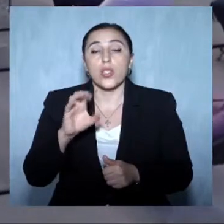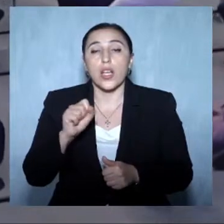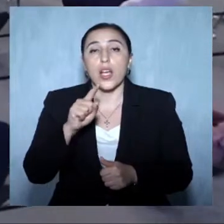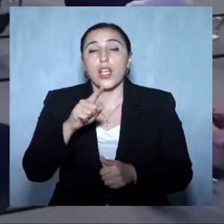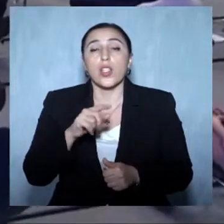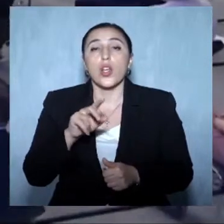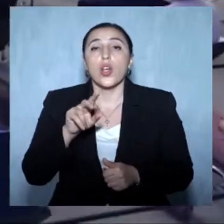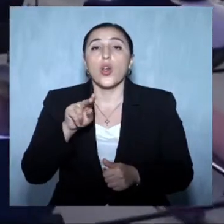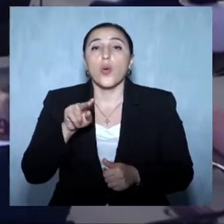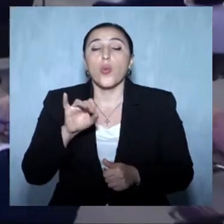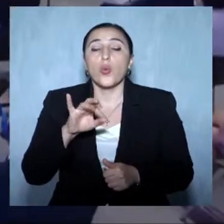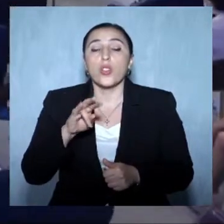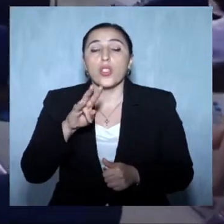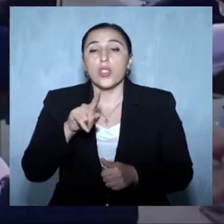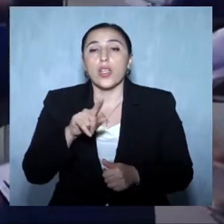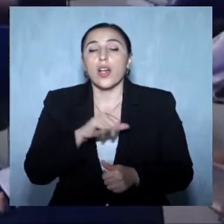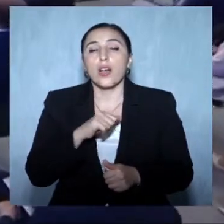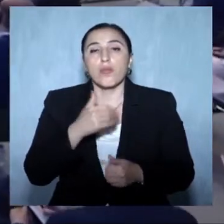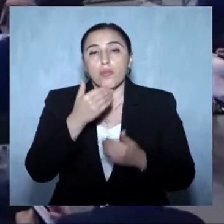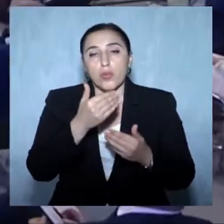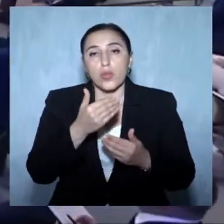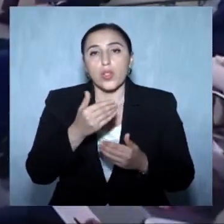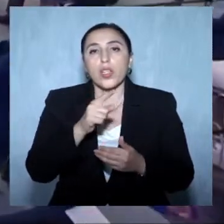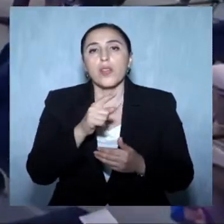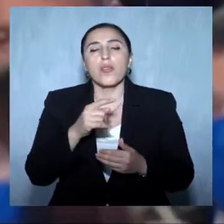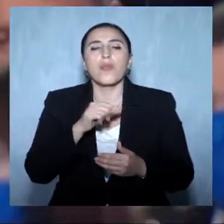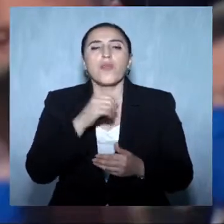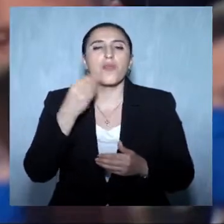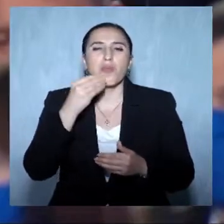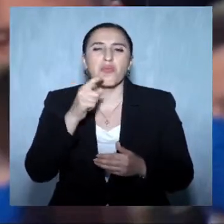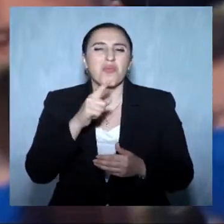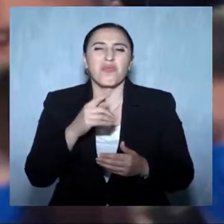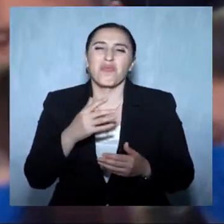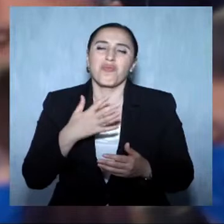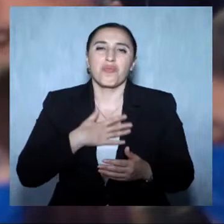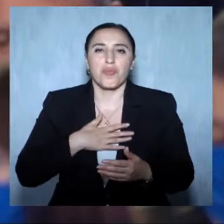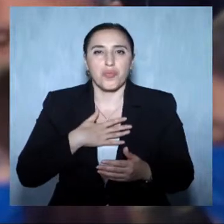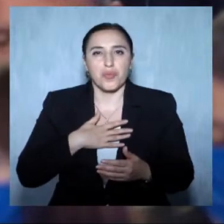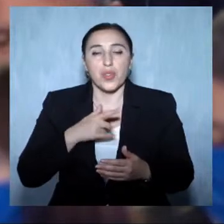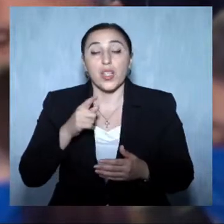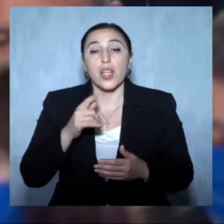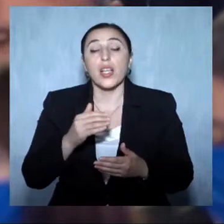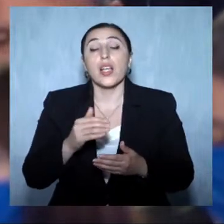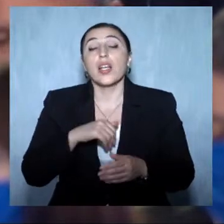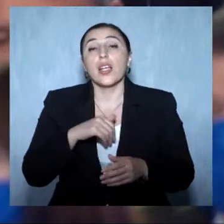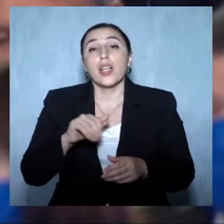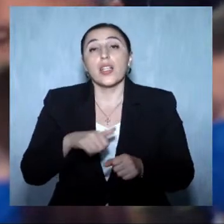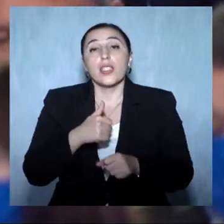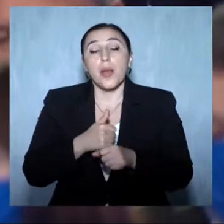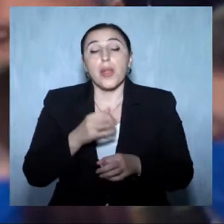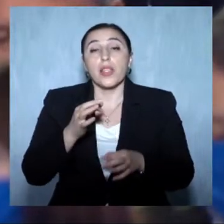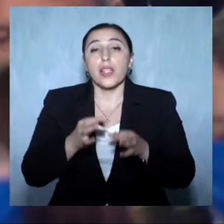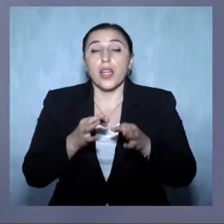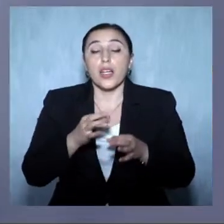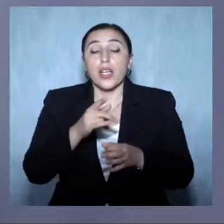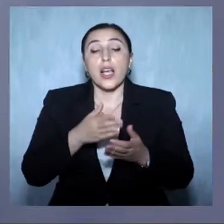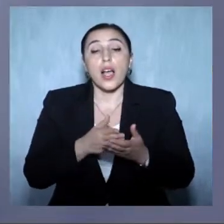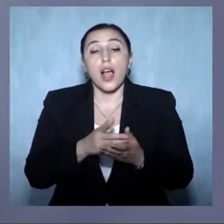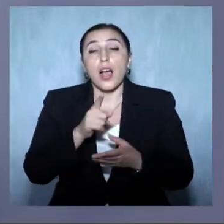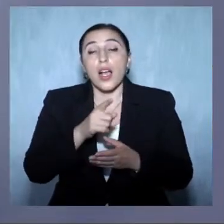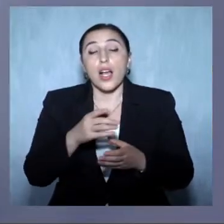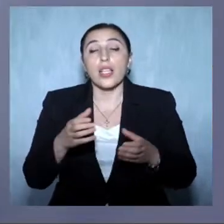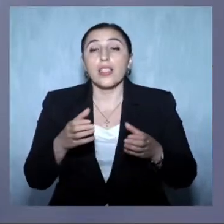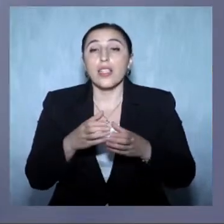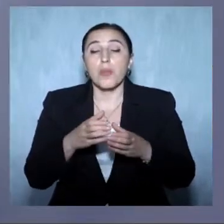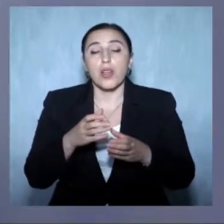կաղակական հենարանը ծազար ռայտինք ունի։ Եվ բոլոր հարցումները վգայում են, որ սահմանադրական մեծամասնություն պուտինի կաղակական թիմը դժվարդ է